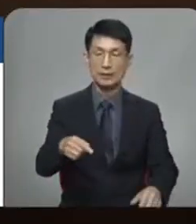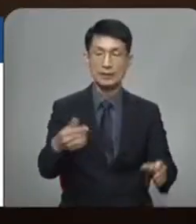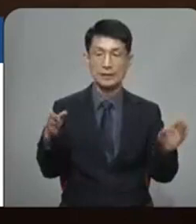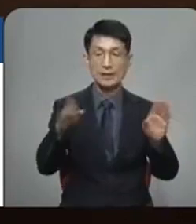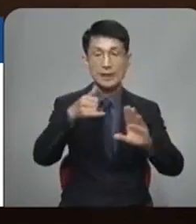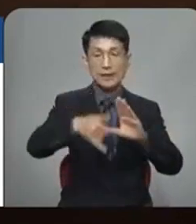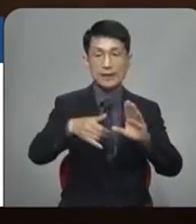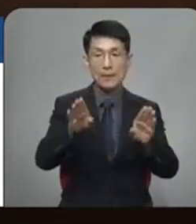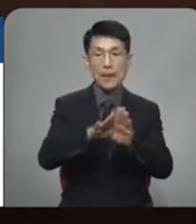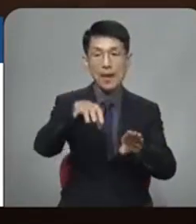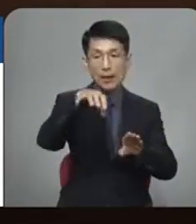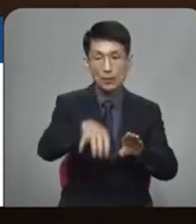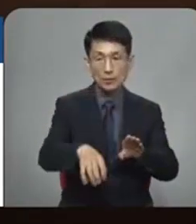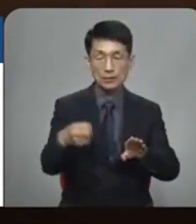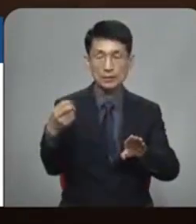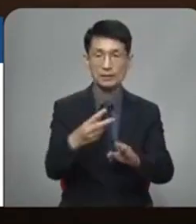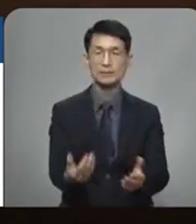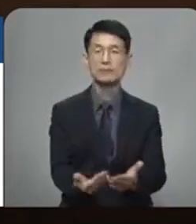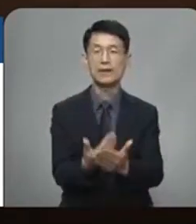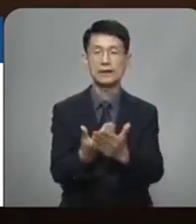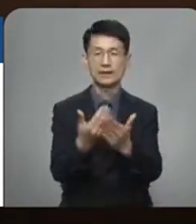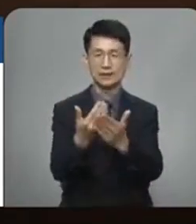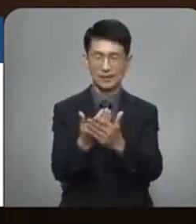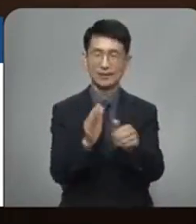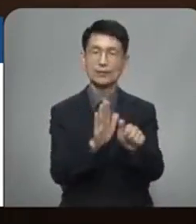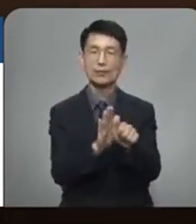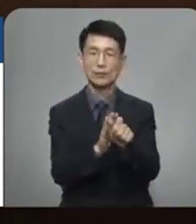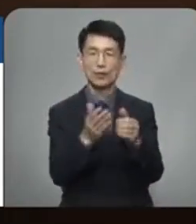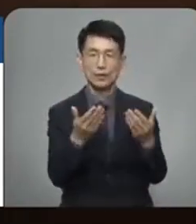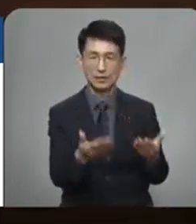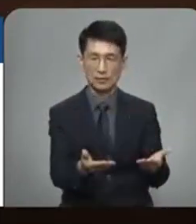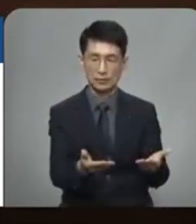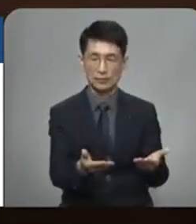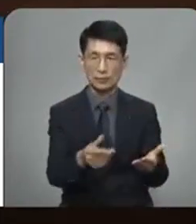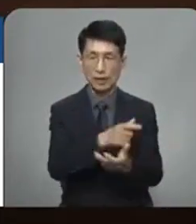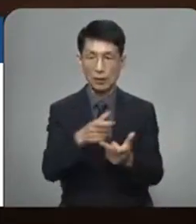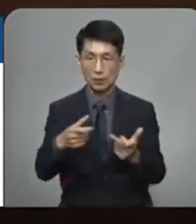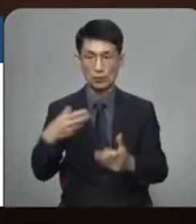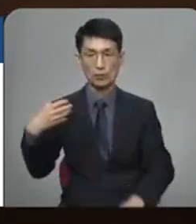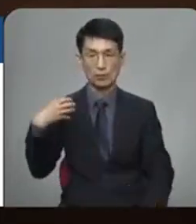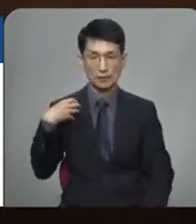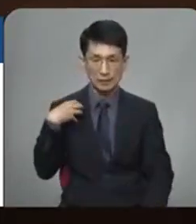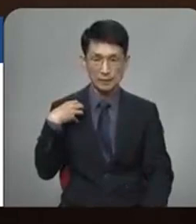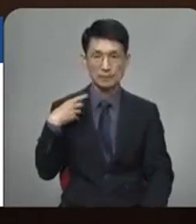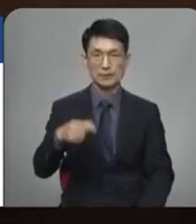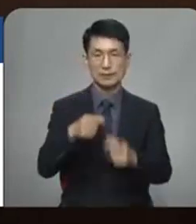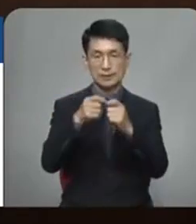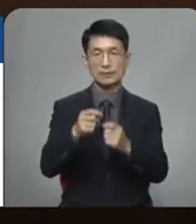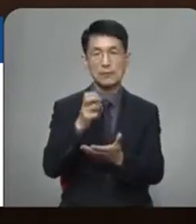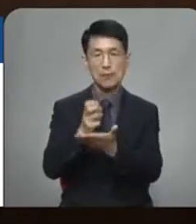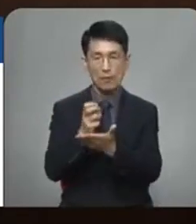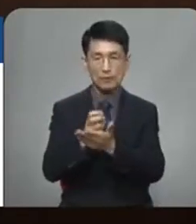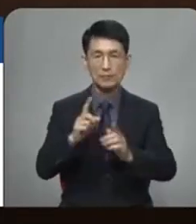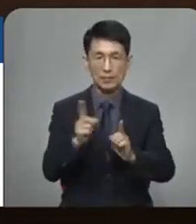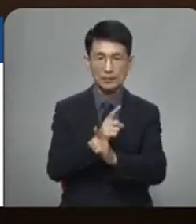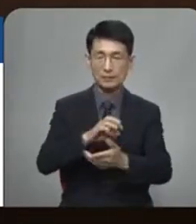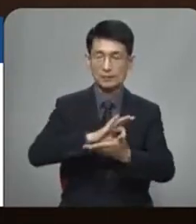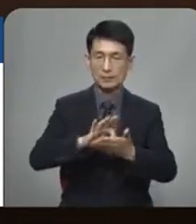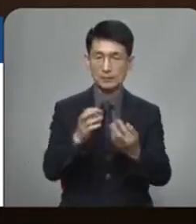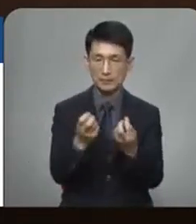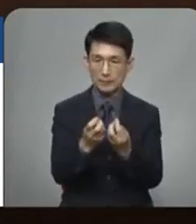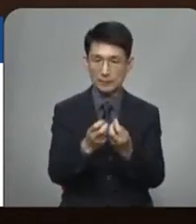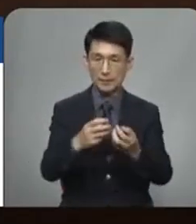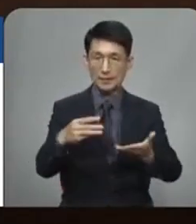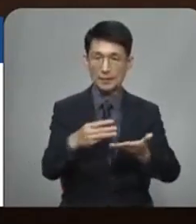그런 발판으로 만들도록 하겠습니다. 우리 도에서 세부적인 조례도 제정하고 그 활용 방안도 태백시와